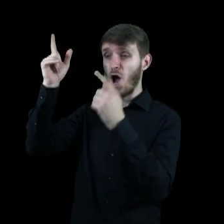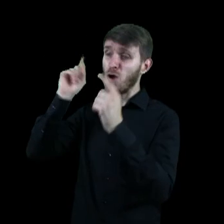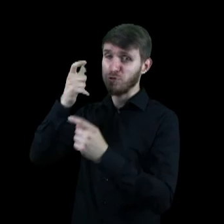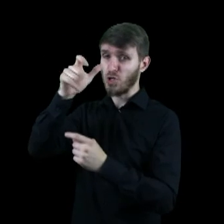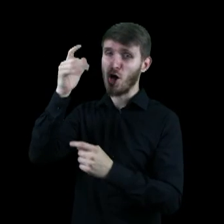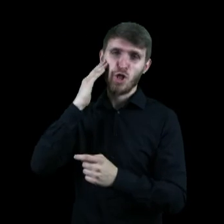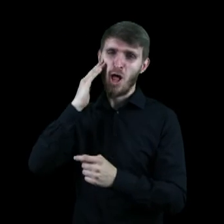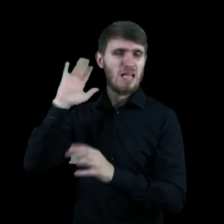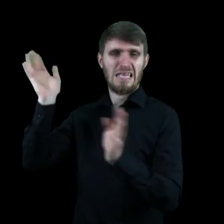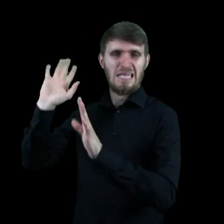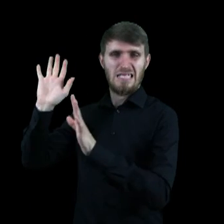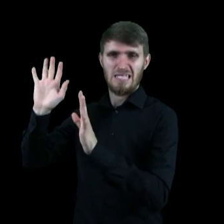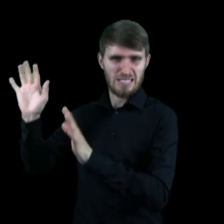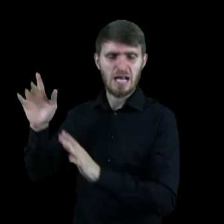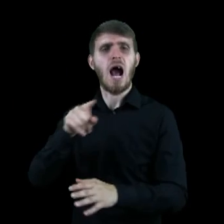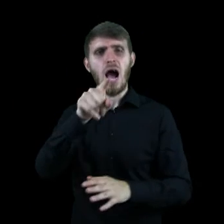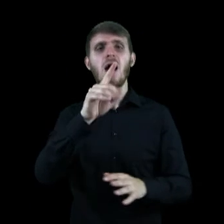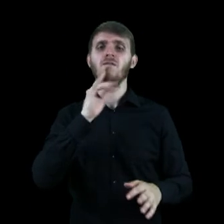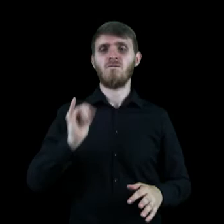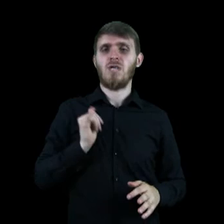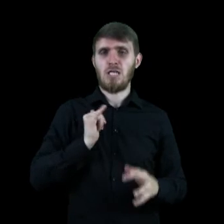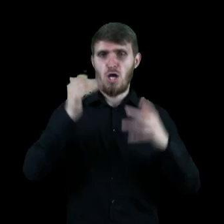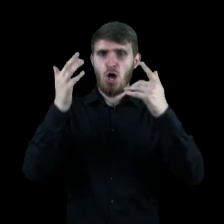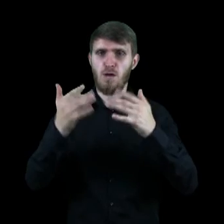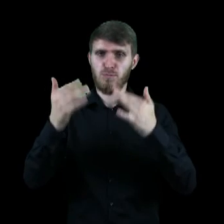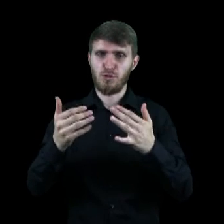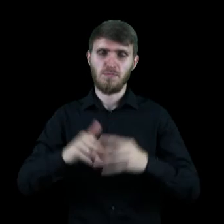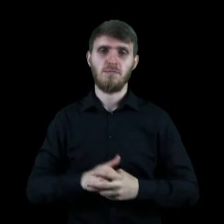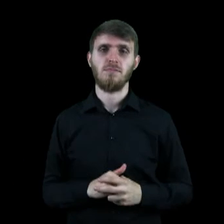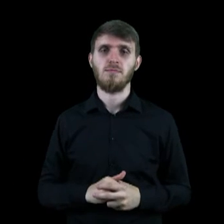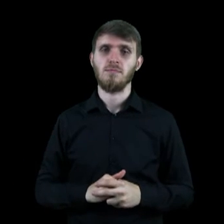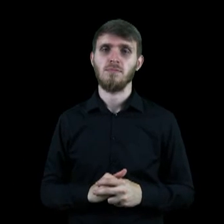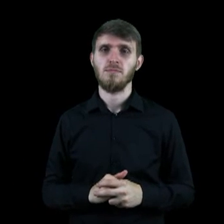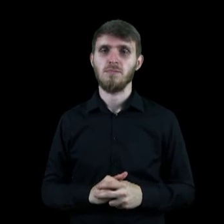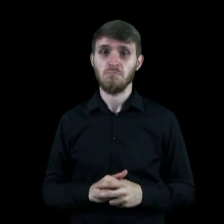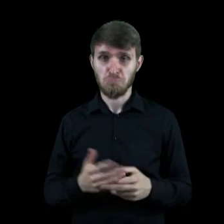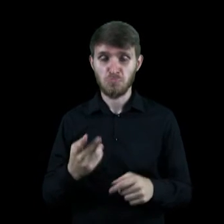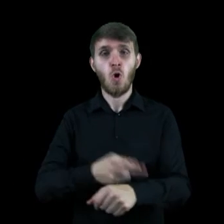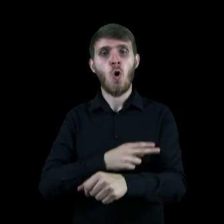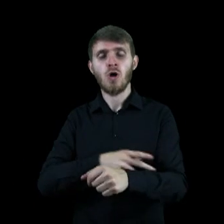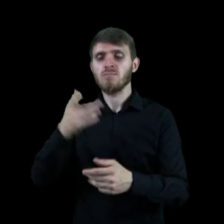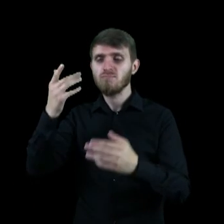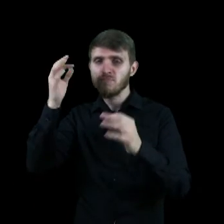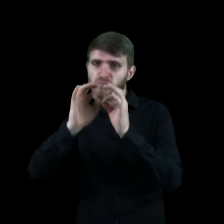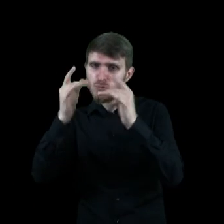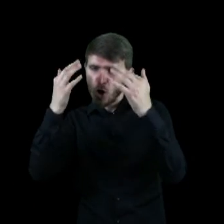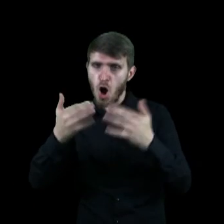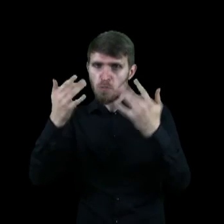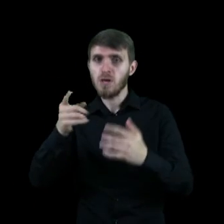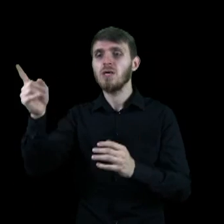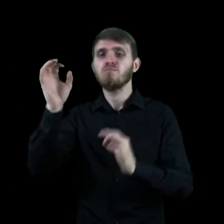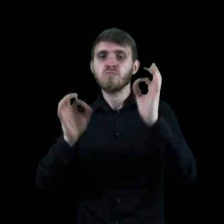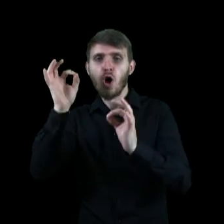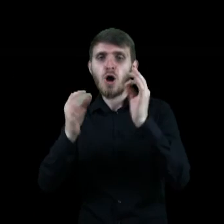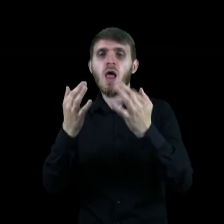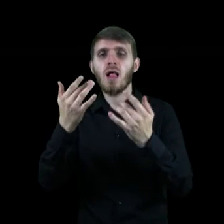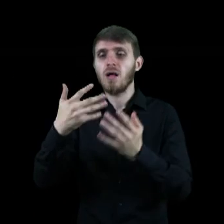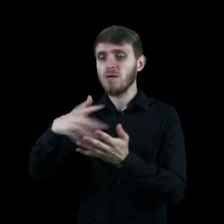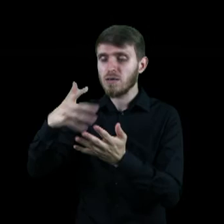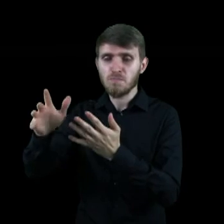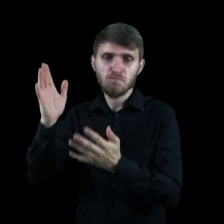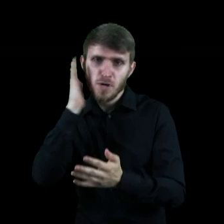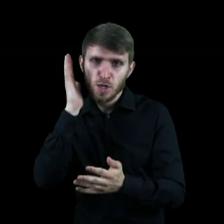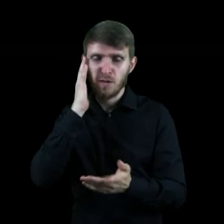Prawdziwy koszyk CPI nie kosztowałby 100 dolarów, ale przyjmijmy tę kwotę dla uproszczenia. Urząd